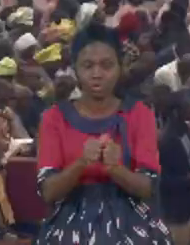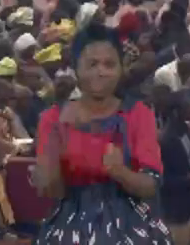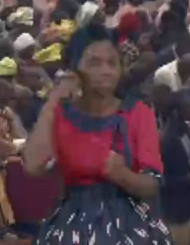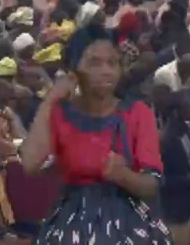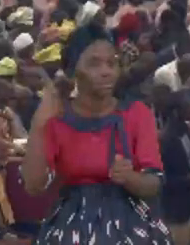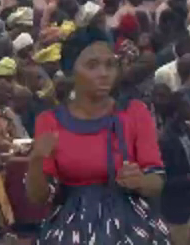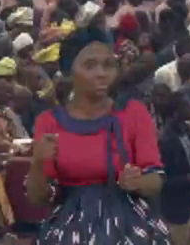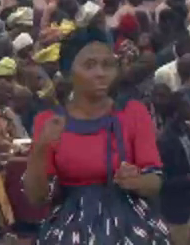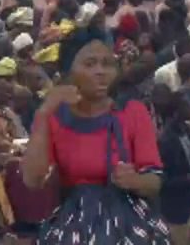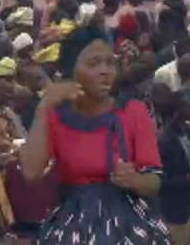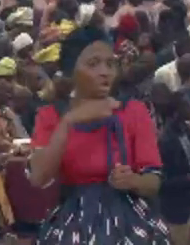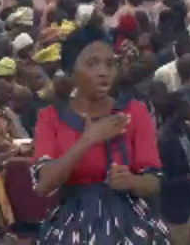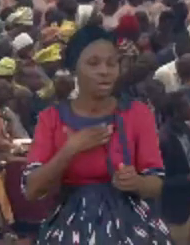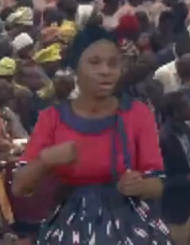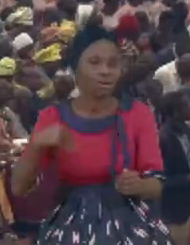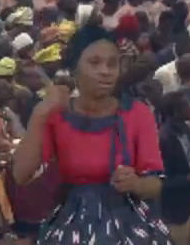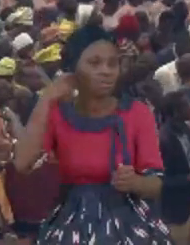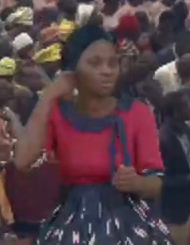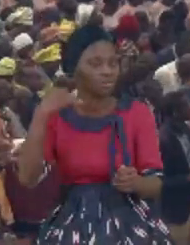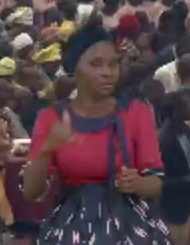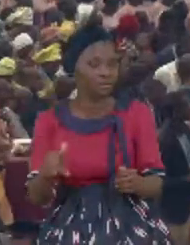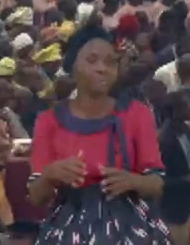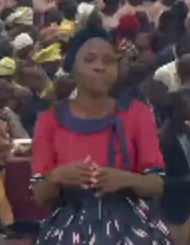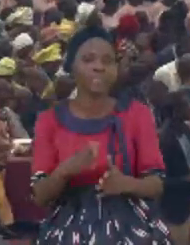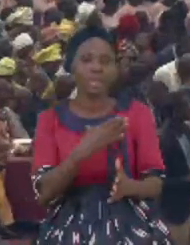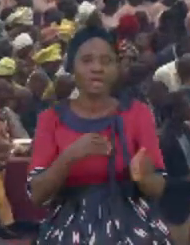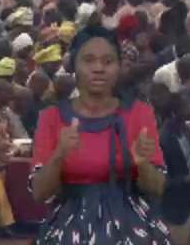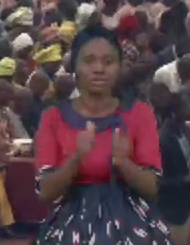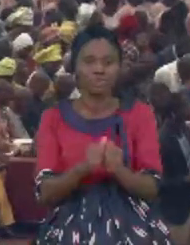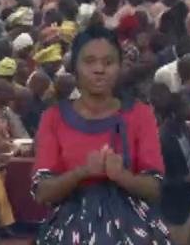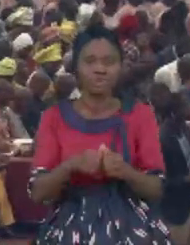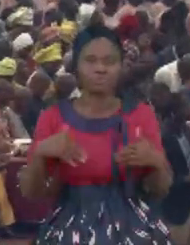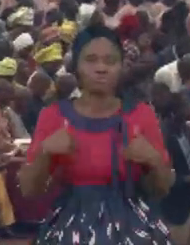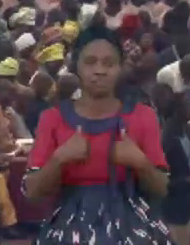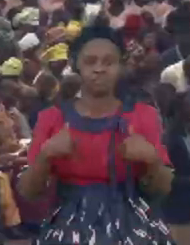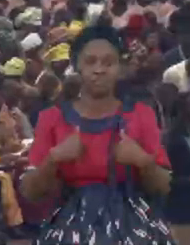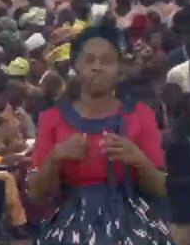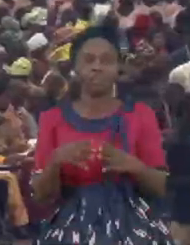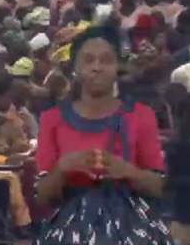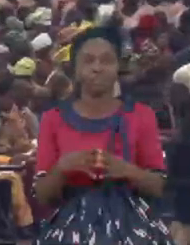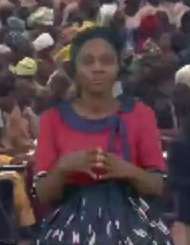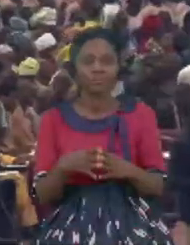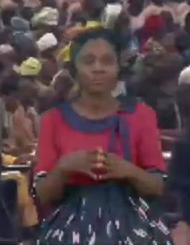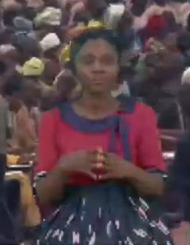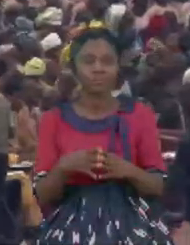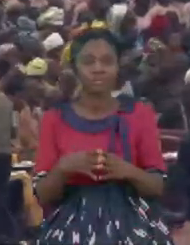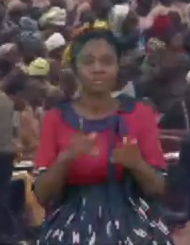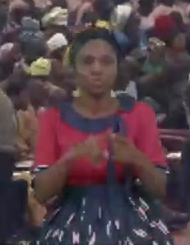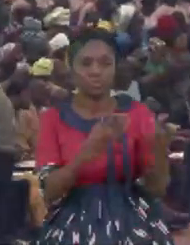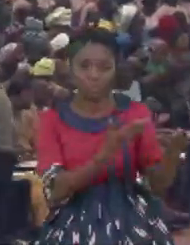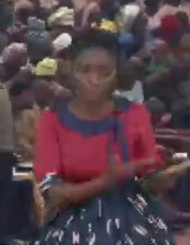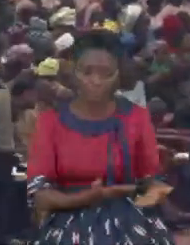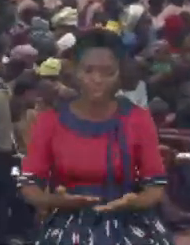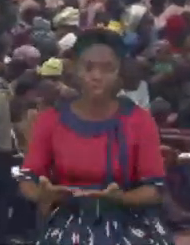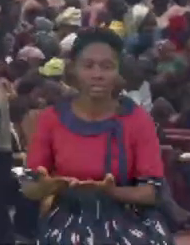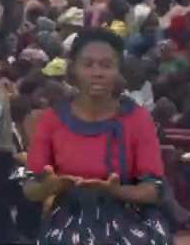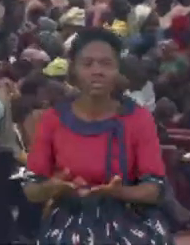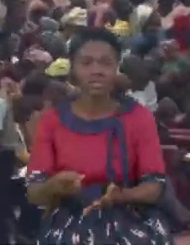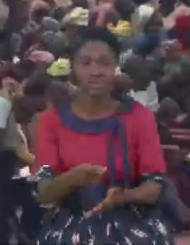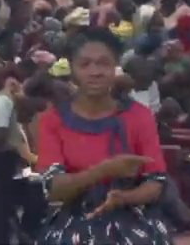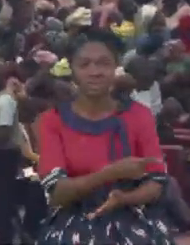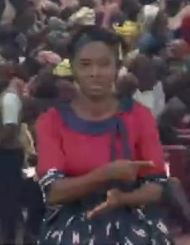des éphés et du bétail. Avec du bétail, c'est-à-dire les bêtes de